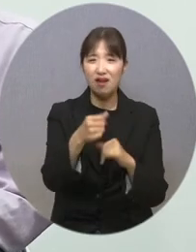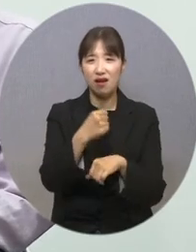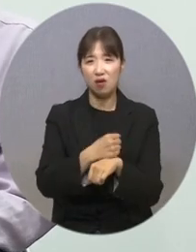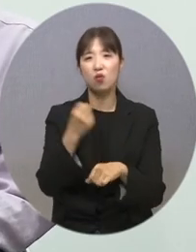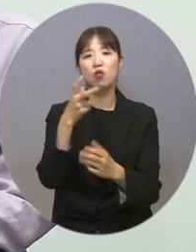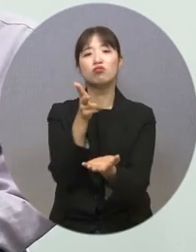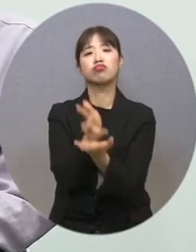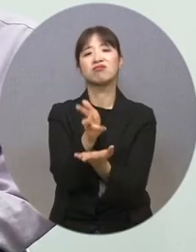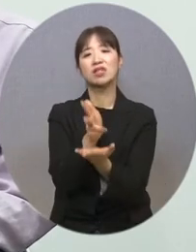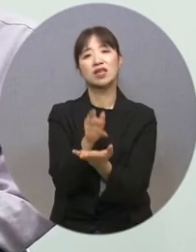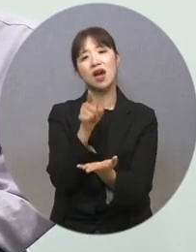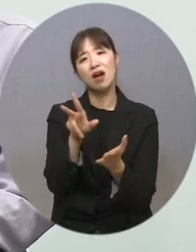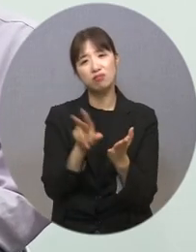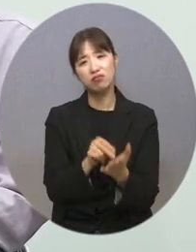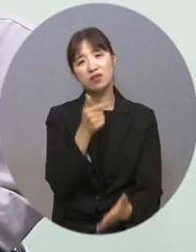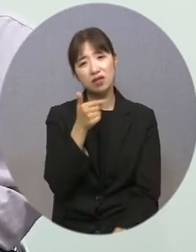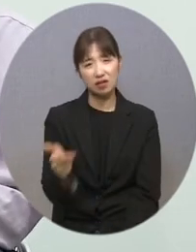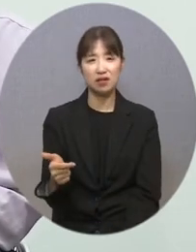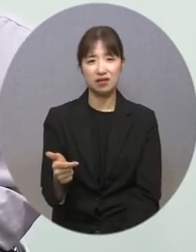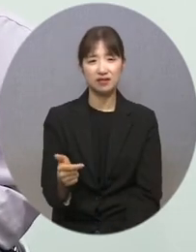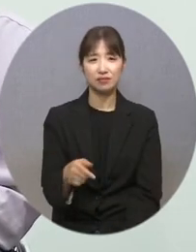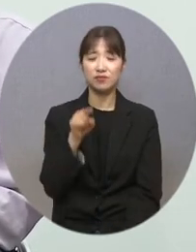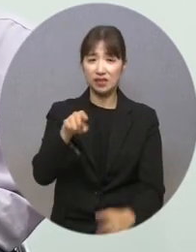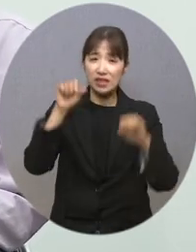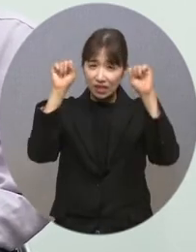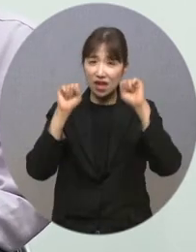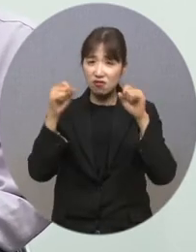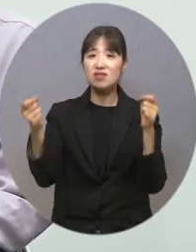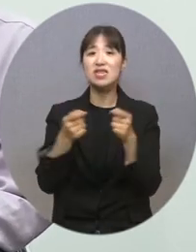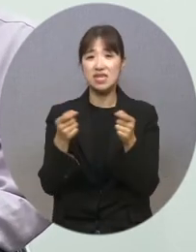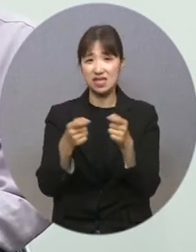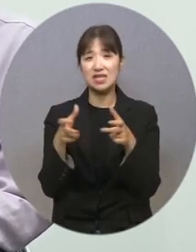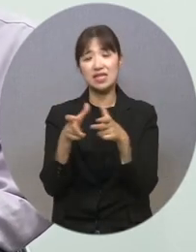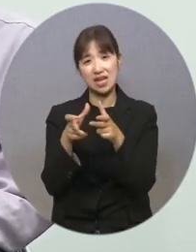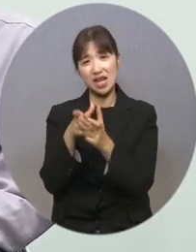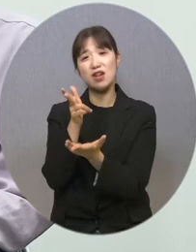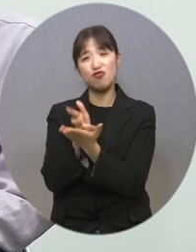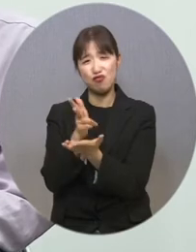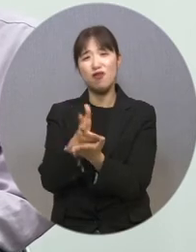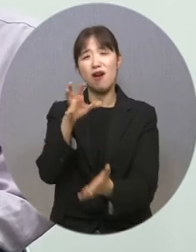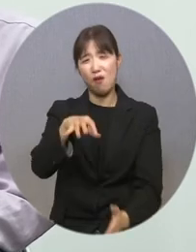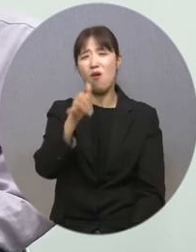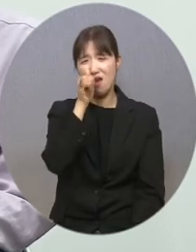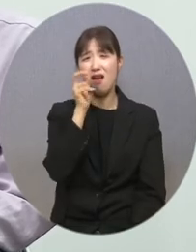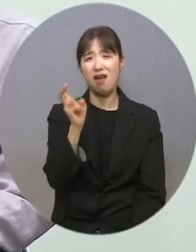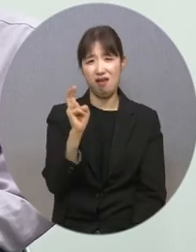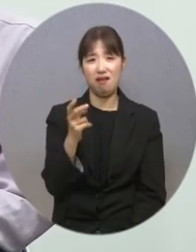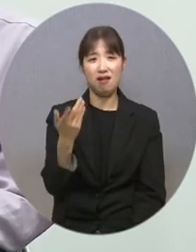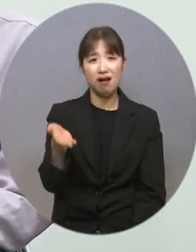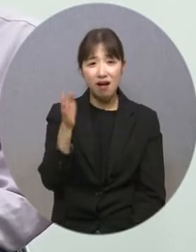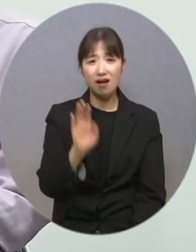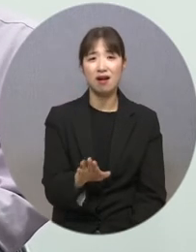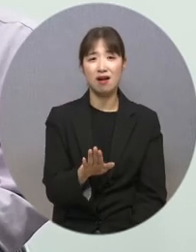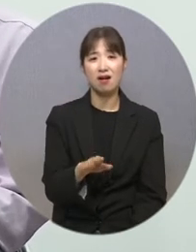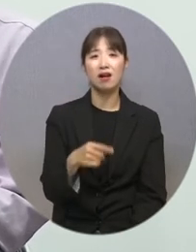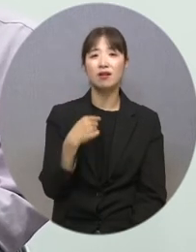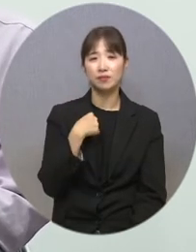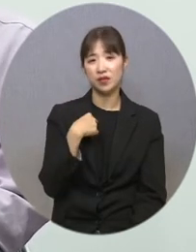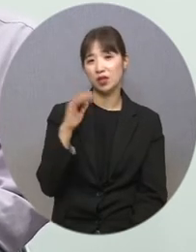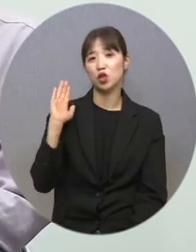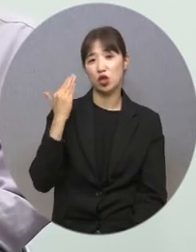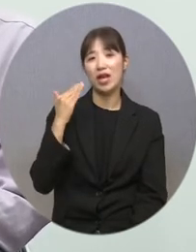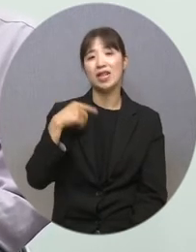주차도 되게 문제가 있어요 그 체육관 근처에 분명 장애인 주차장 있을건데 늘 그 제가